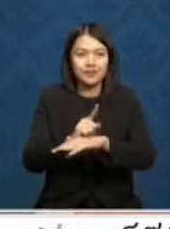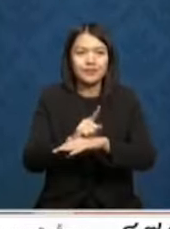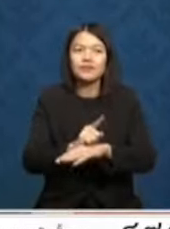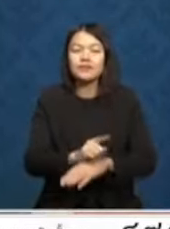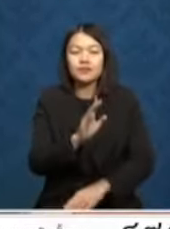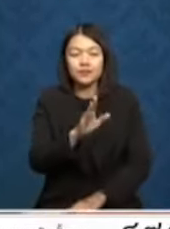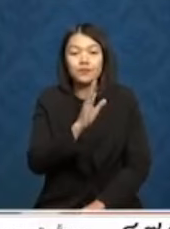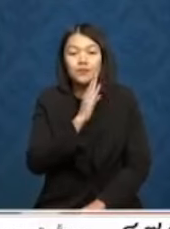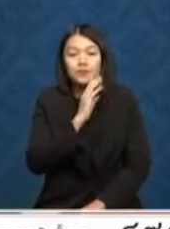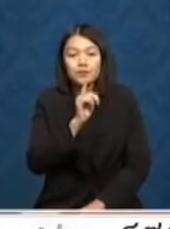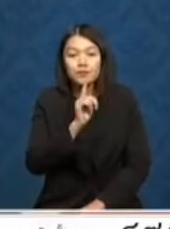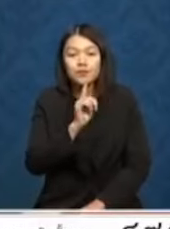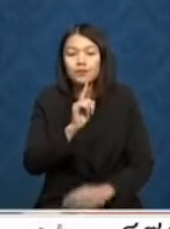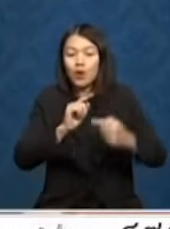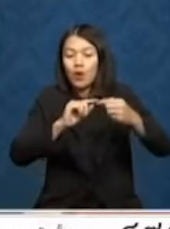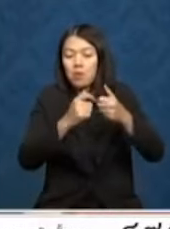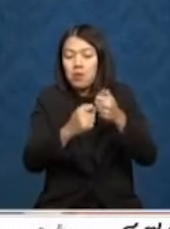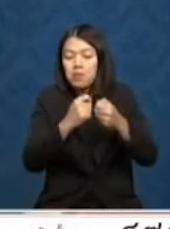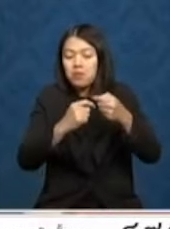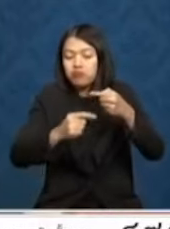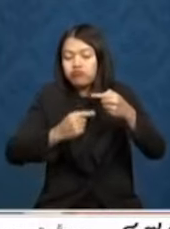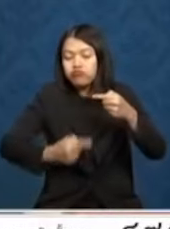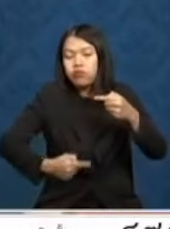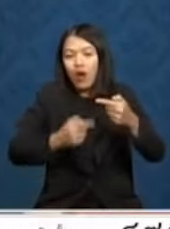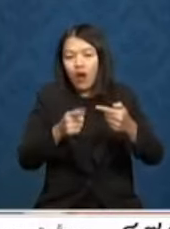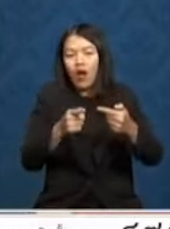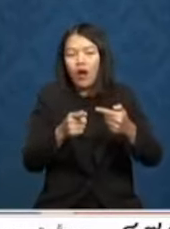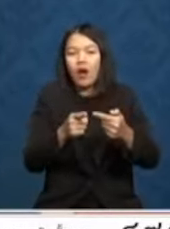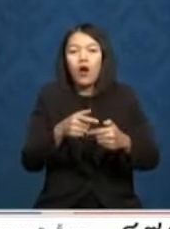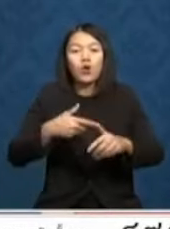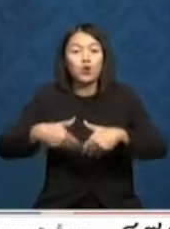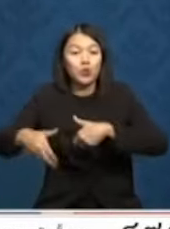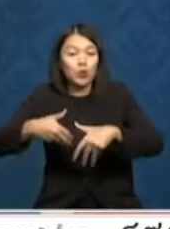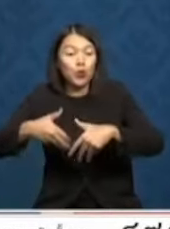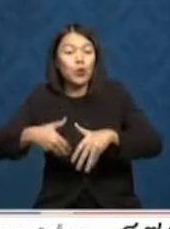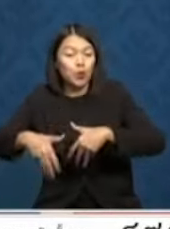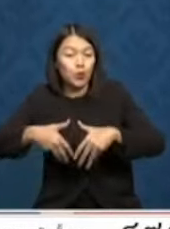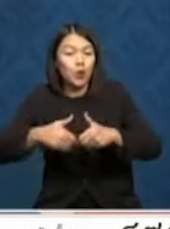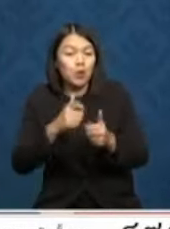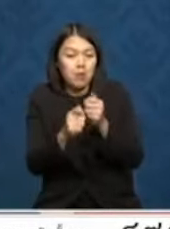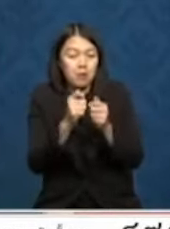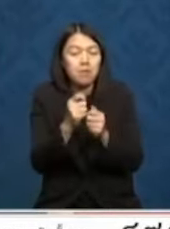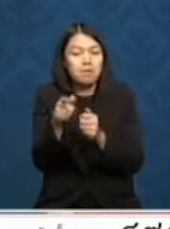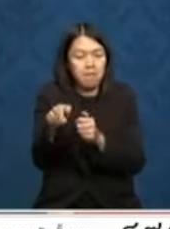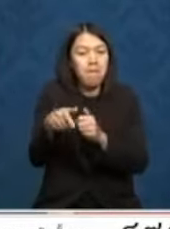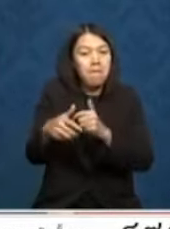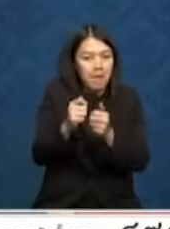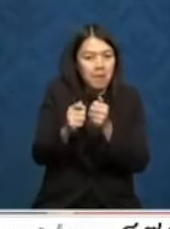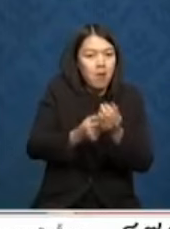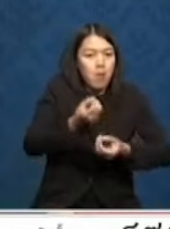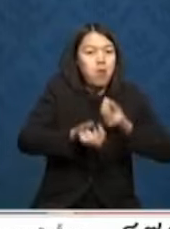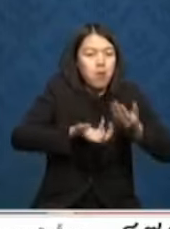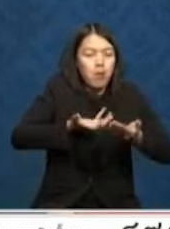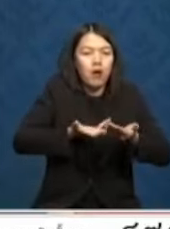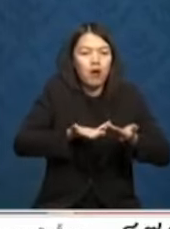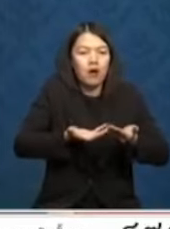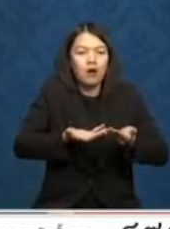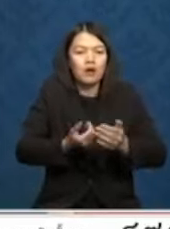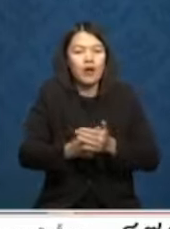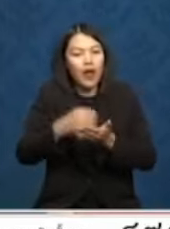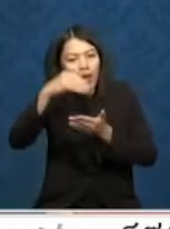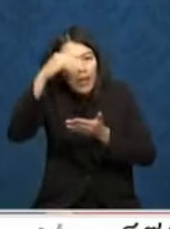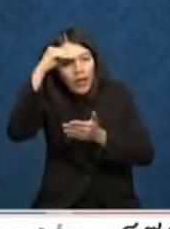าเมื่อคอมเมนต์เมื่อสักครู่นะคะเป็นคอมเมนต์จากพ่อแม่พี่น้องประชาชนตาดำๆนะคะที่อาจจะไม่ได้ร่ำไ